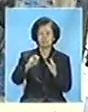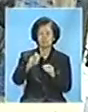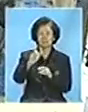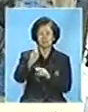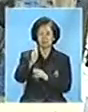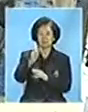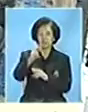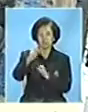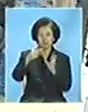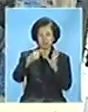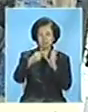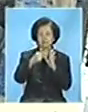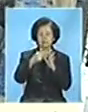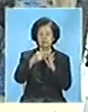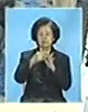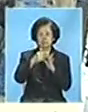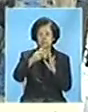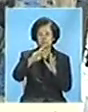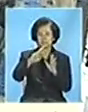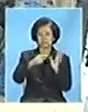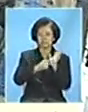อนุสาสุวรรณมงคล